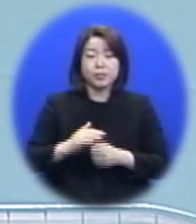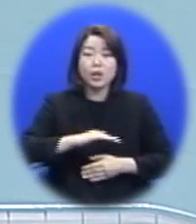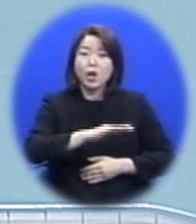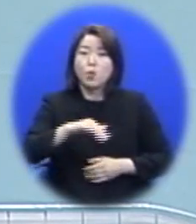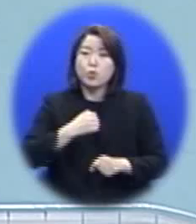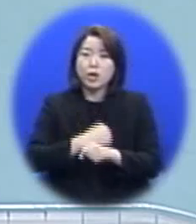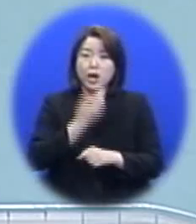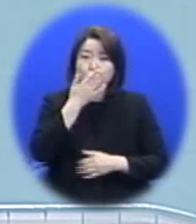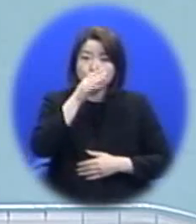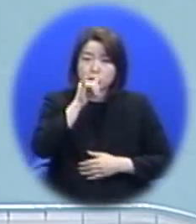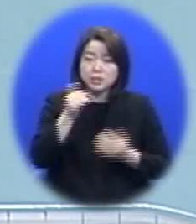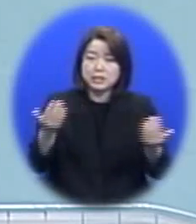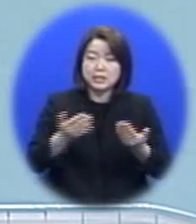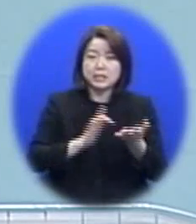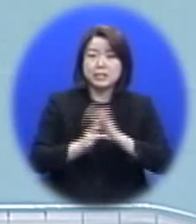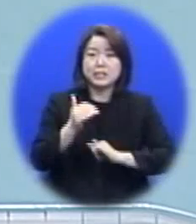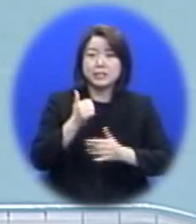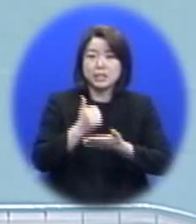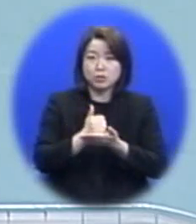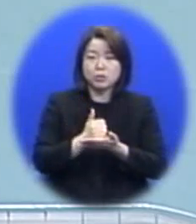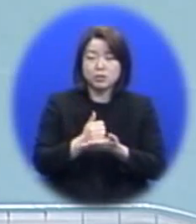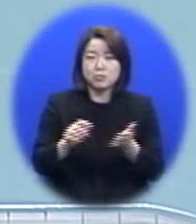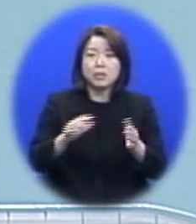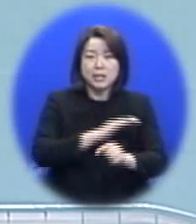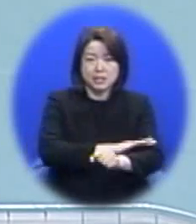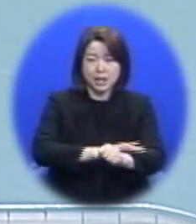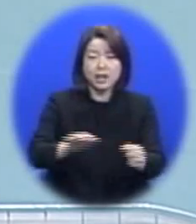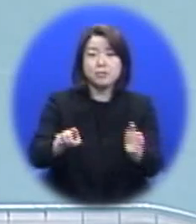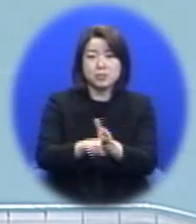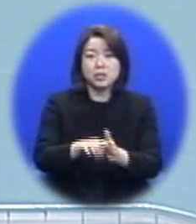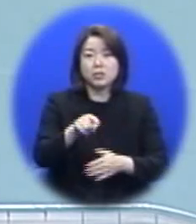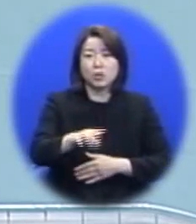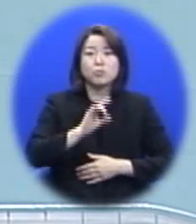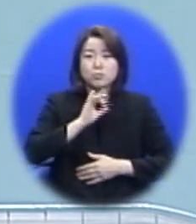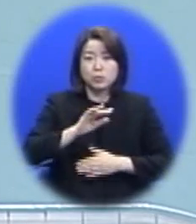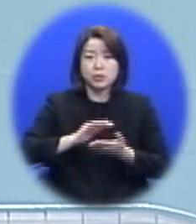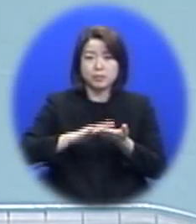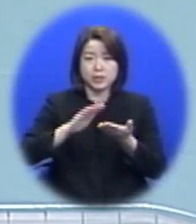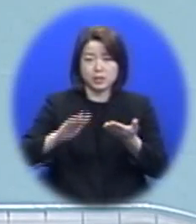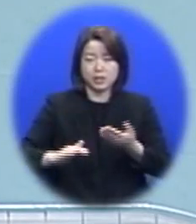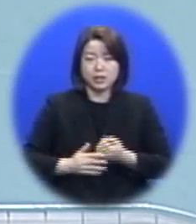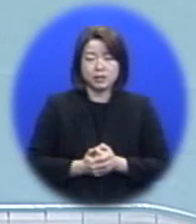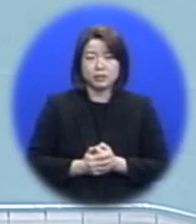우리가 할 수 있는 일은 예수 믿는 것, 예수님을 잘 믿는 것밖에 없어요.